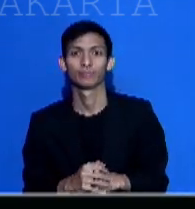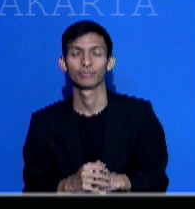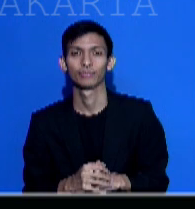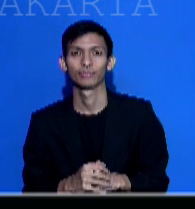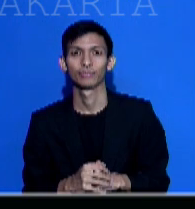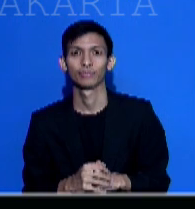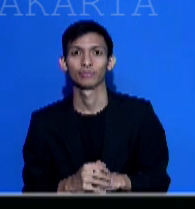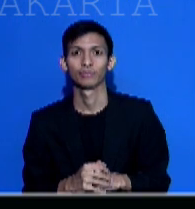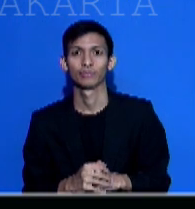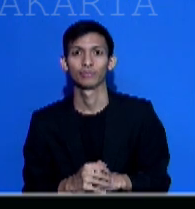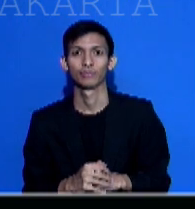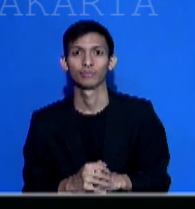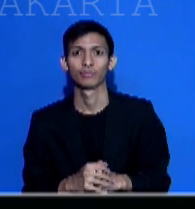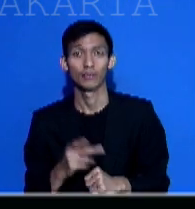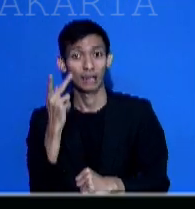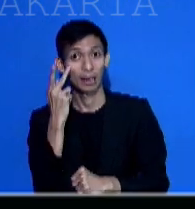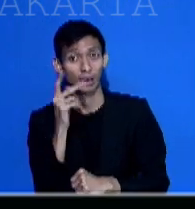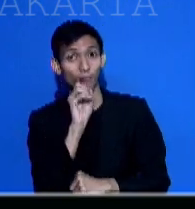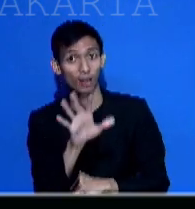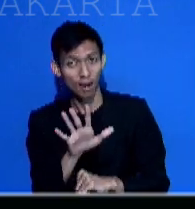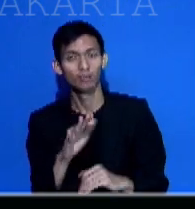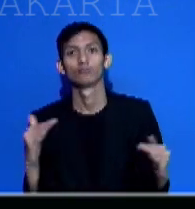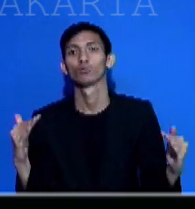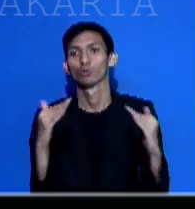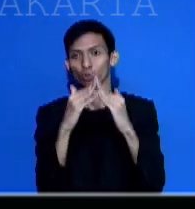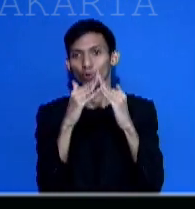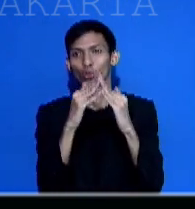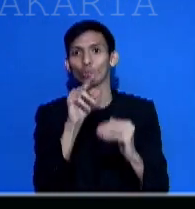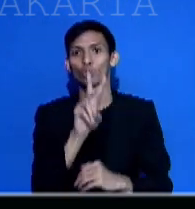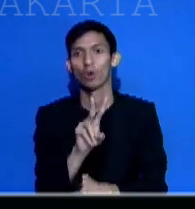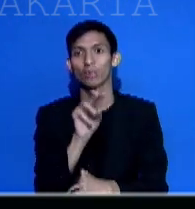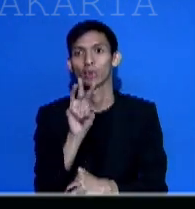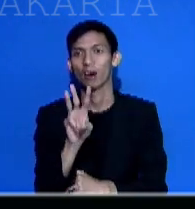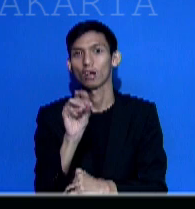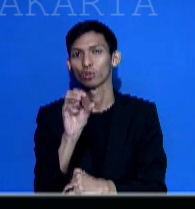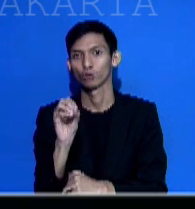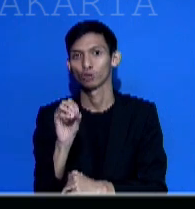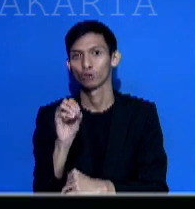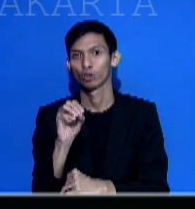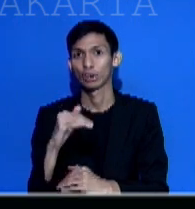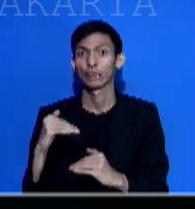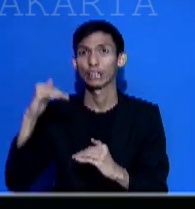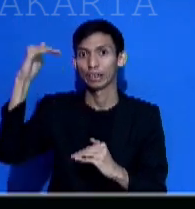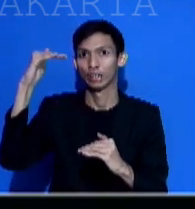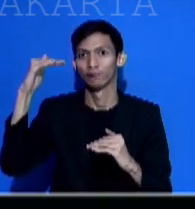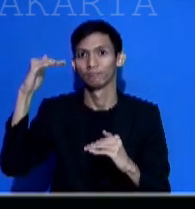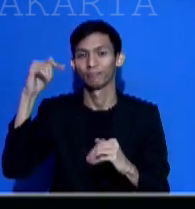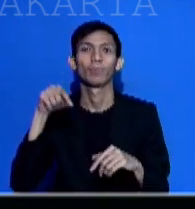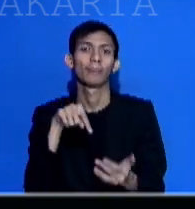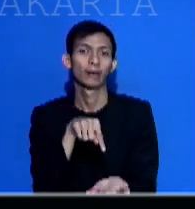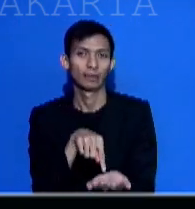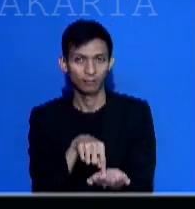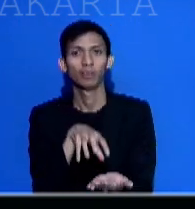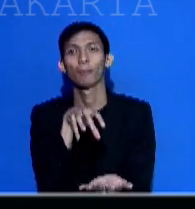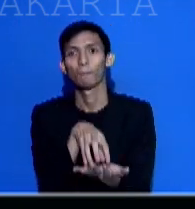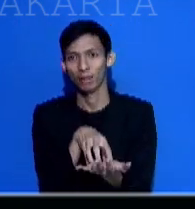Konon kata penjaga loket, bukit yang memiliki ketinggian sekitar 2.300 meter di atas permukaan laut ini juga menawarkan